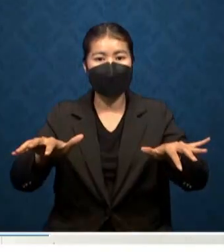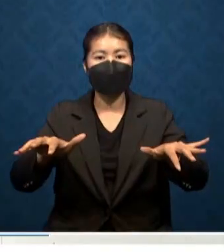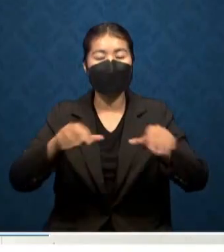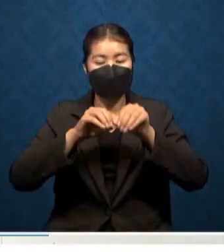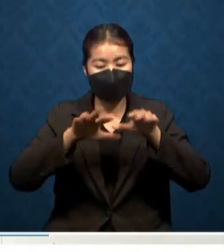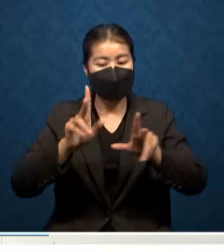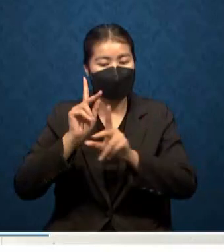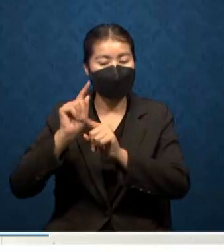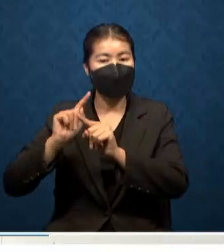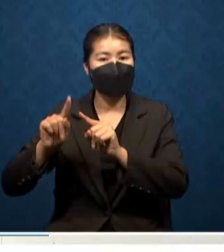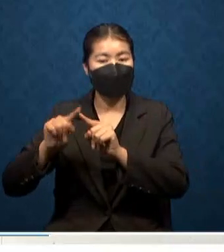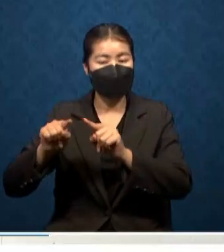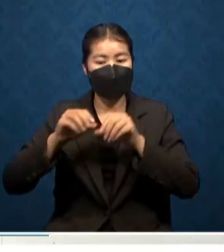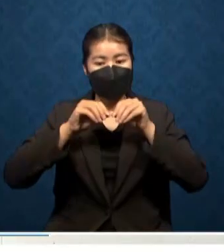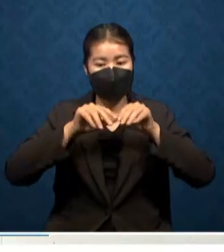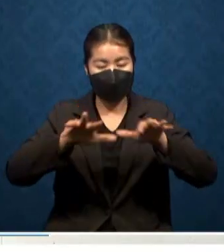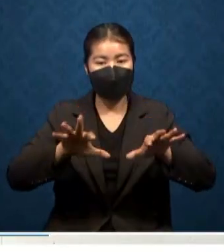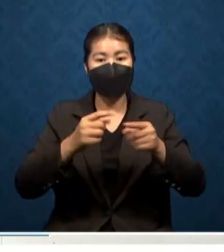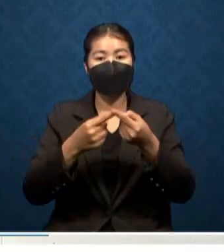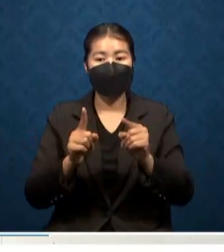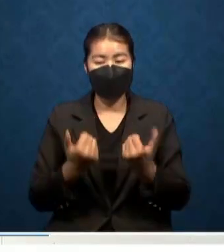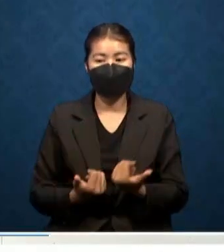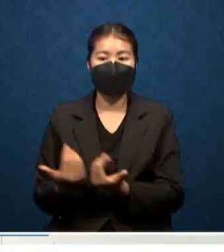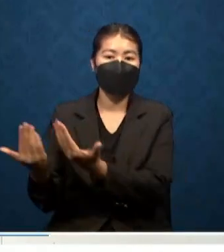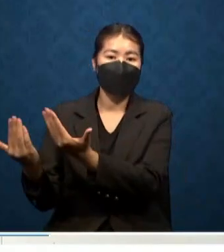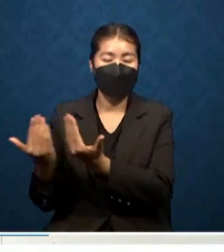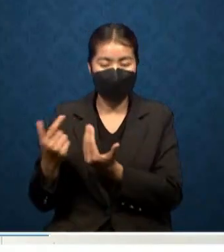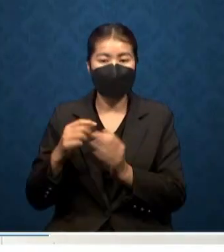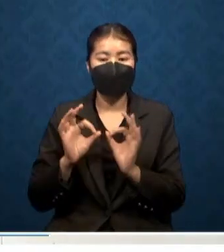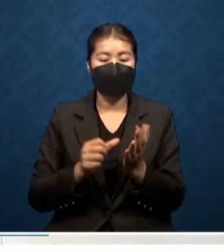ทั้งหมดผมก็จะรับไปนำเรียนความห่วงใยของท่านครับขอบคุณครับ